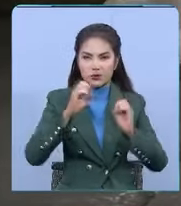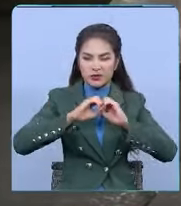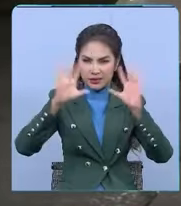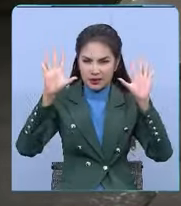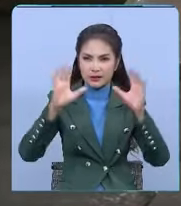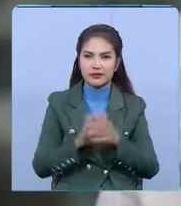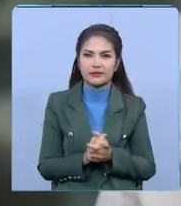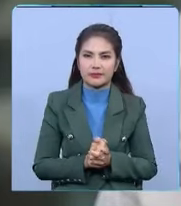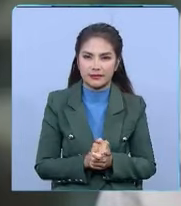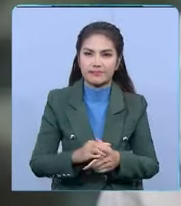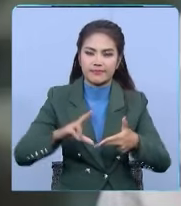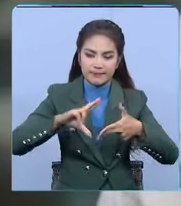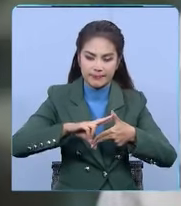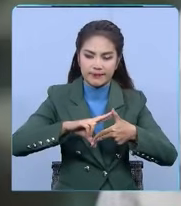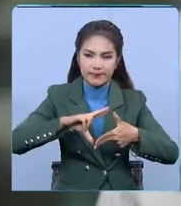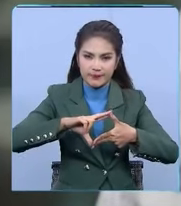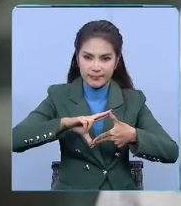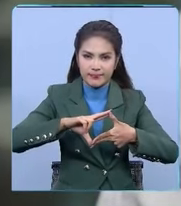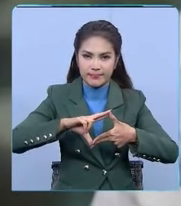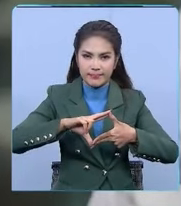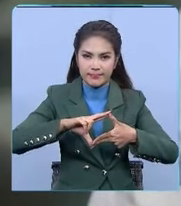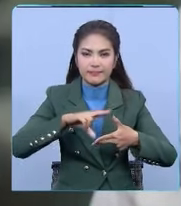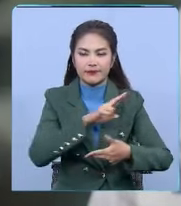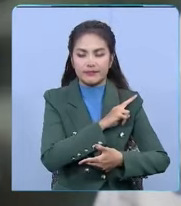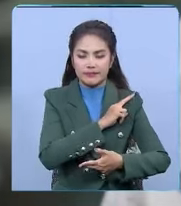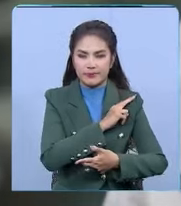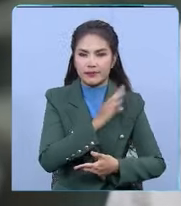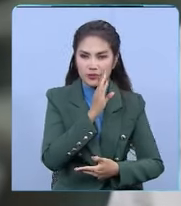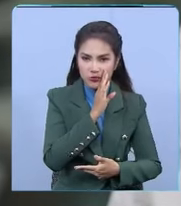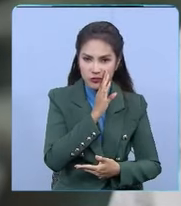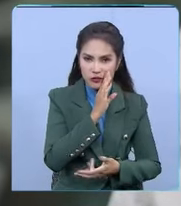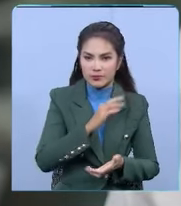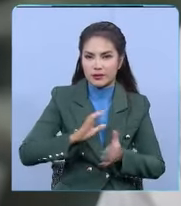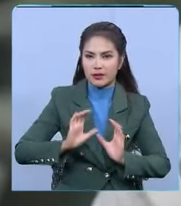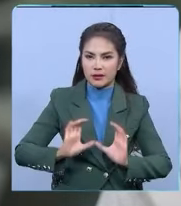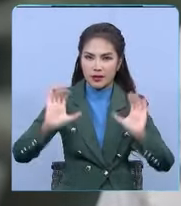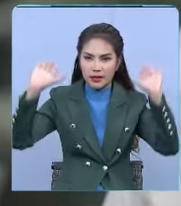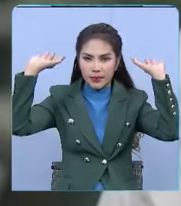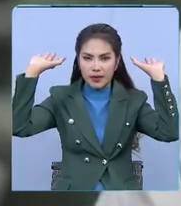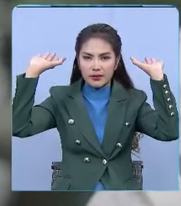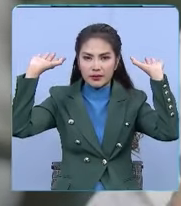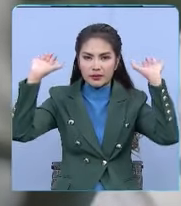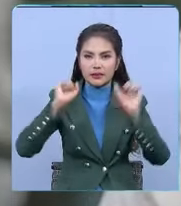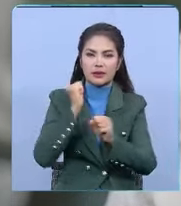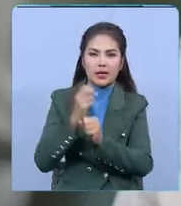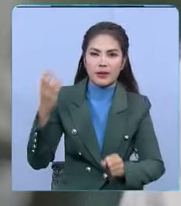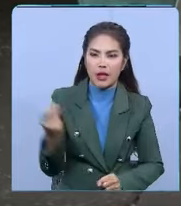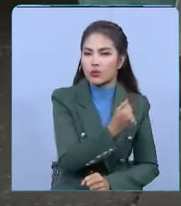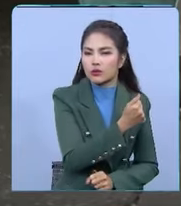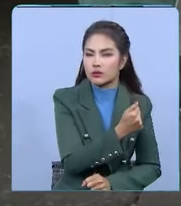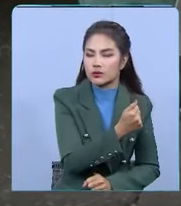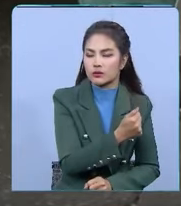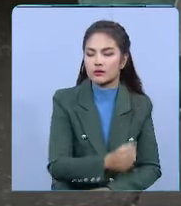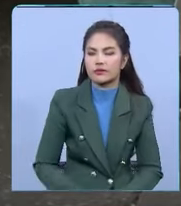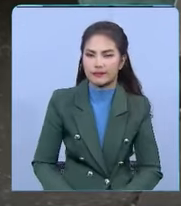านั้นพรรคพลังประชารัฐนั้นถ้าเข้ามาเป็นรัฐบาลแล้วเราจะทำทันทีสิ่งที่เราได้ดูแล